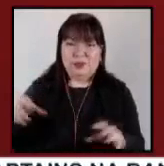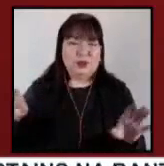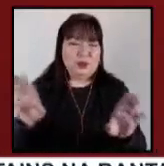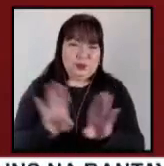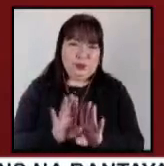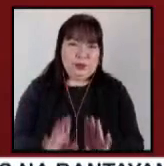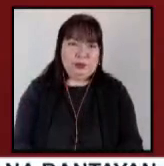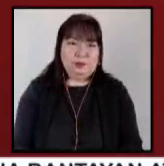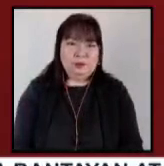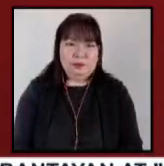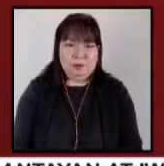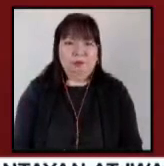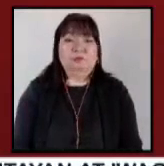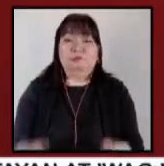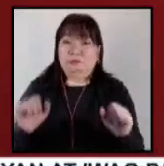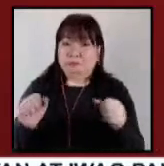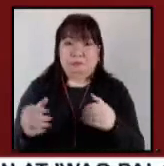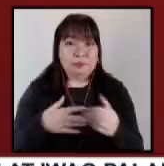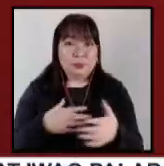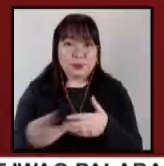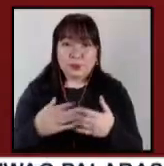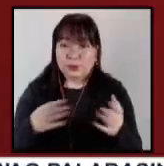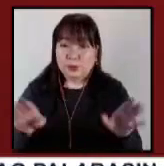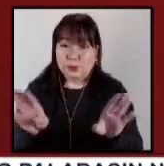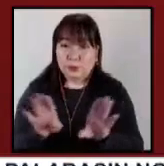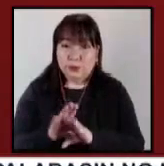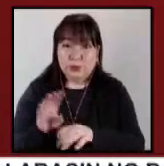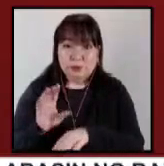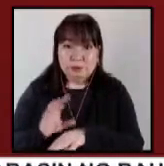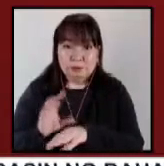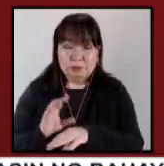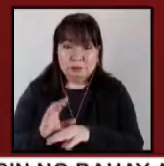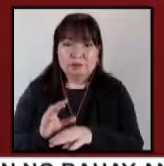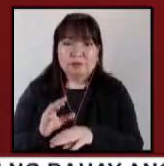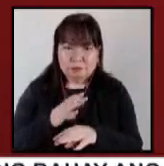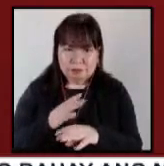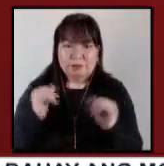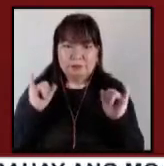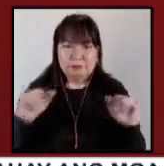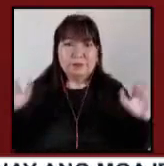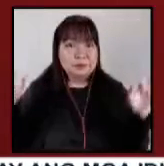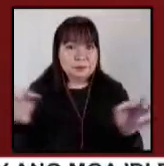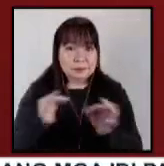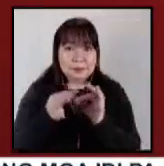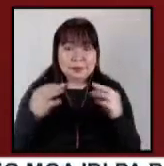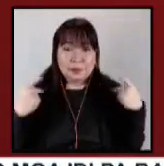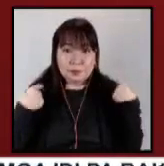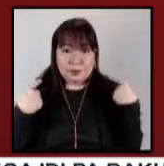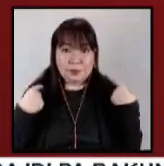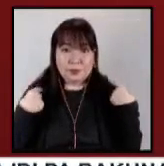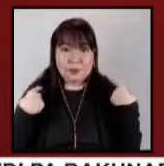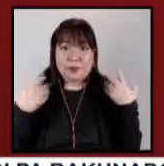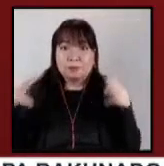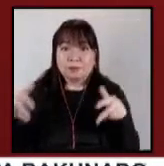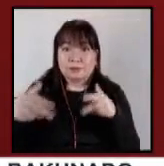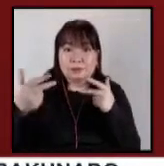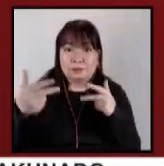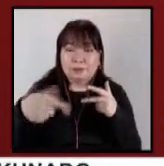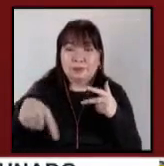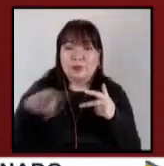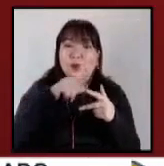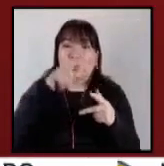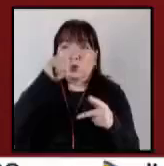Habang sarado ang simbahan ng Quiapo, magdaraos pa rin ng banal na misa ang simbahan para sa mga deboto ng Itim na